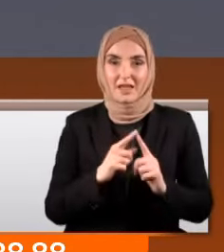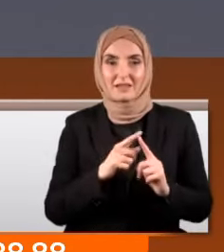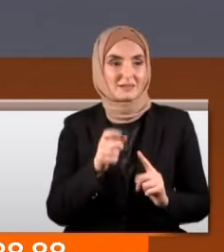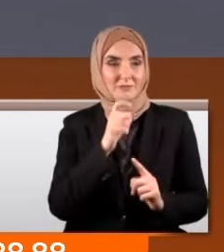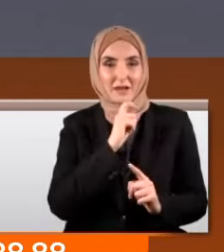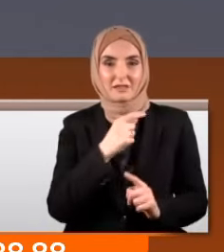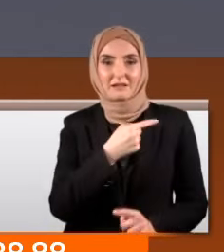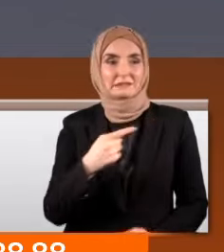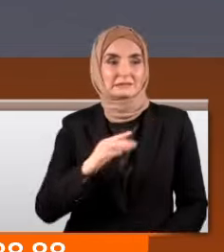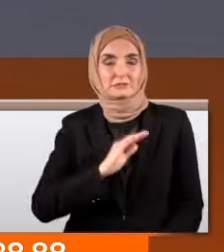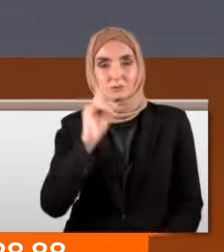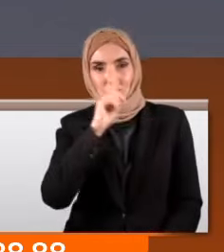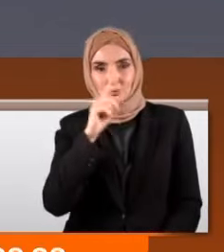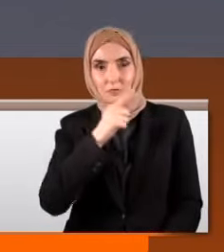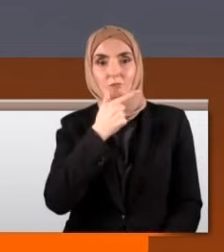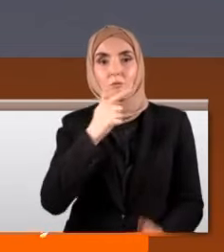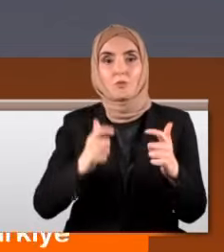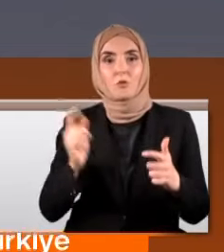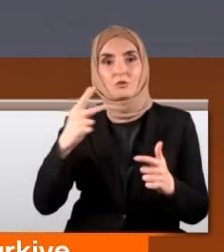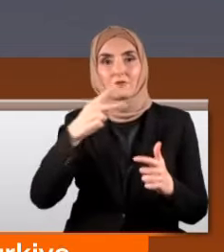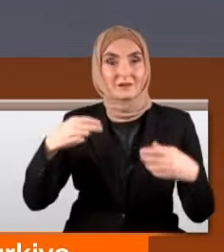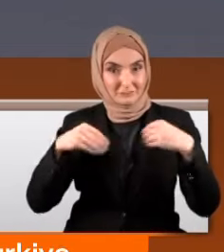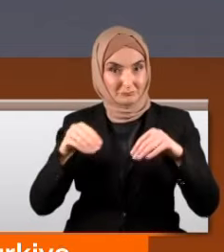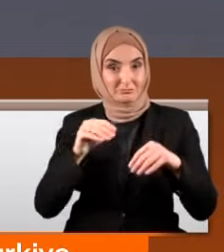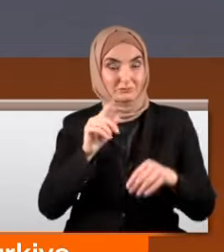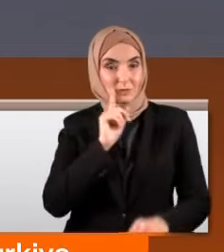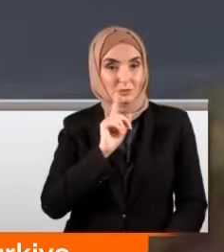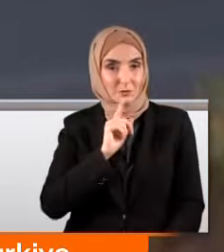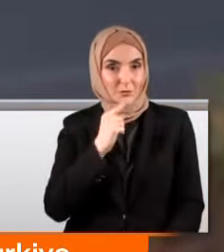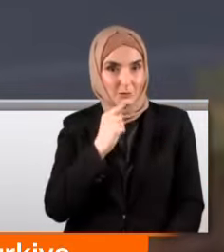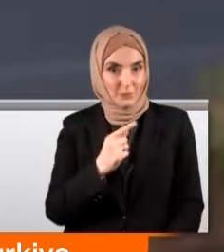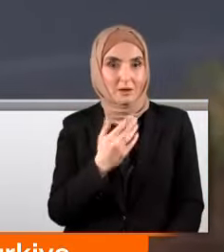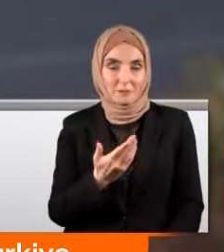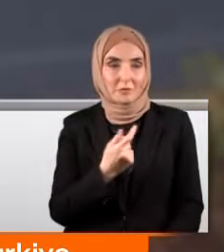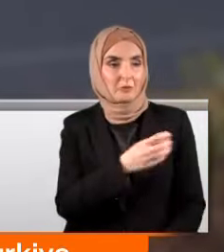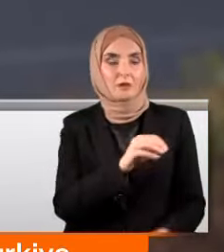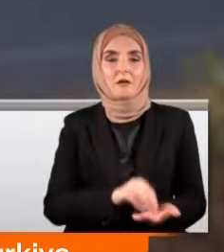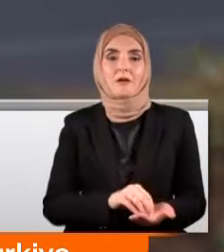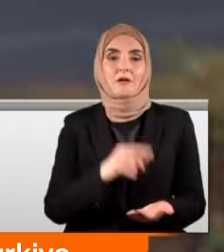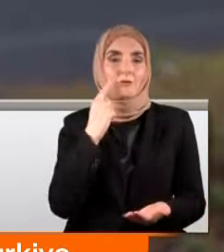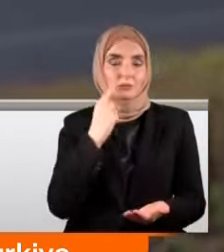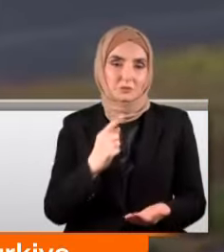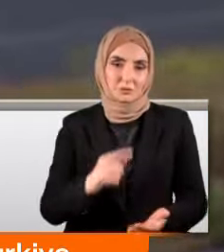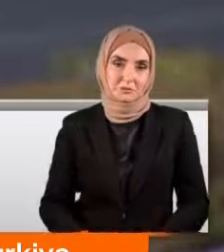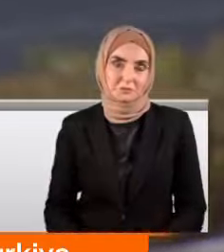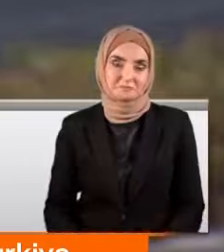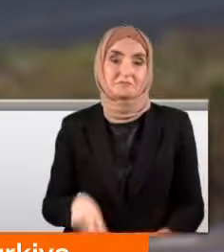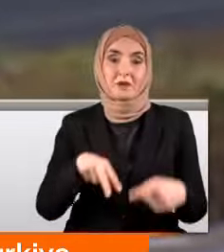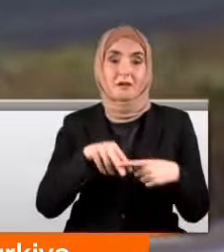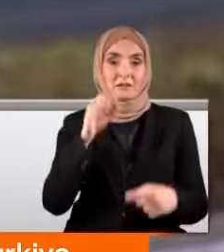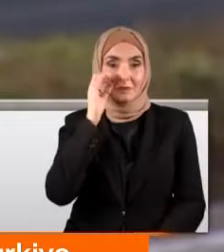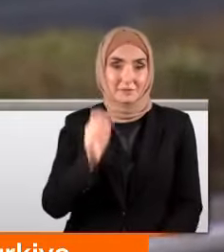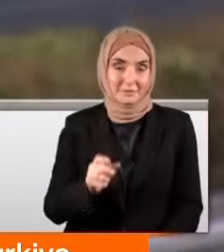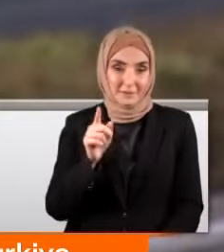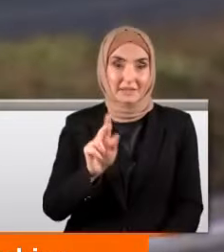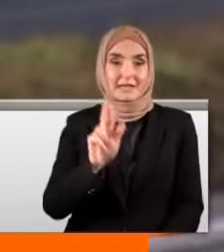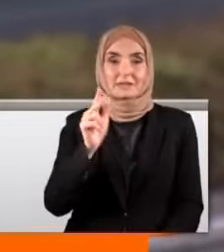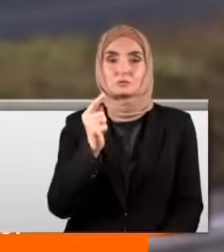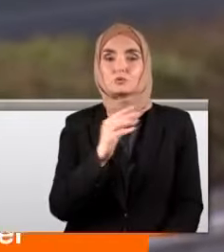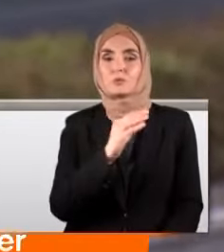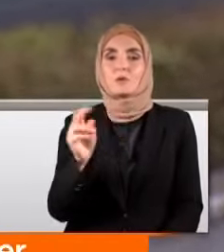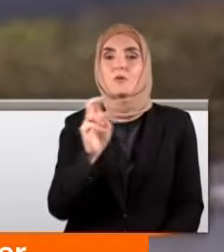satışı yapmadı. O para gelseydi alacaklıların parasını ödeyecektim. Arda Turan 7,5 milyon dolar alacağının olduğunu söylüyordu. Ancak